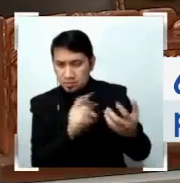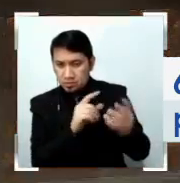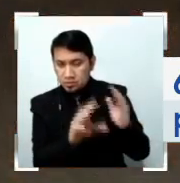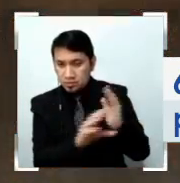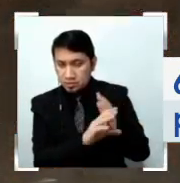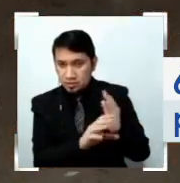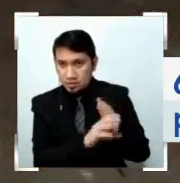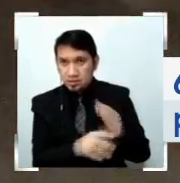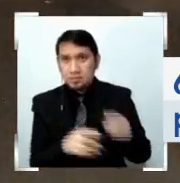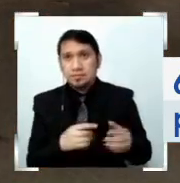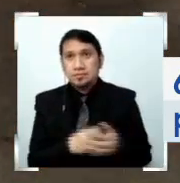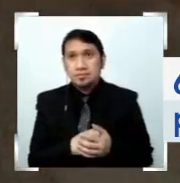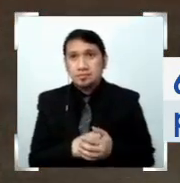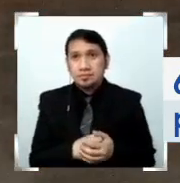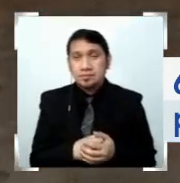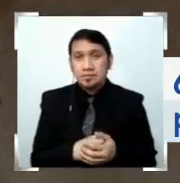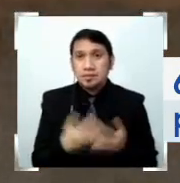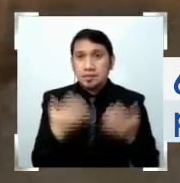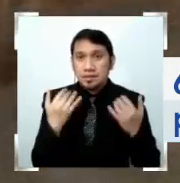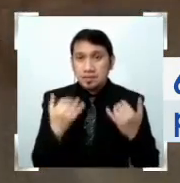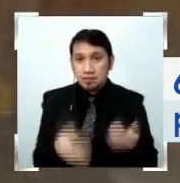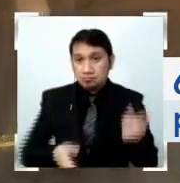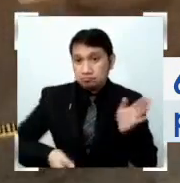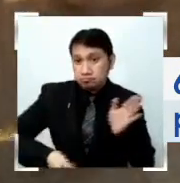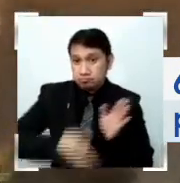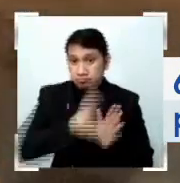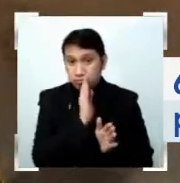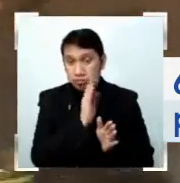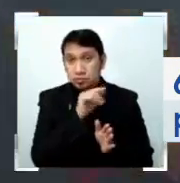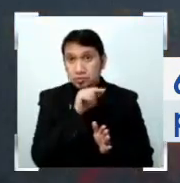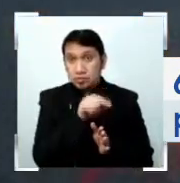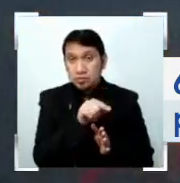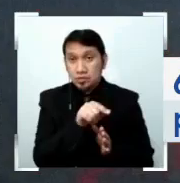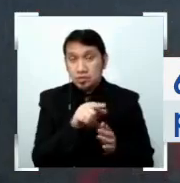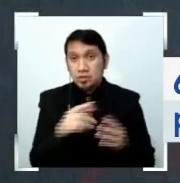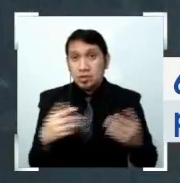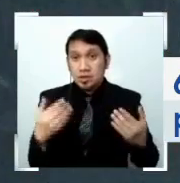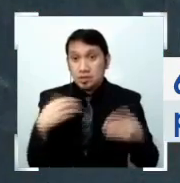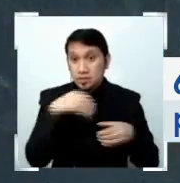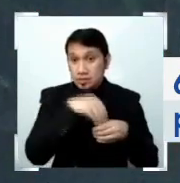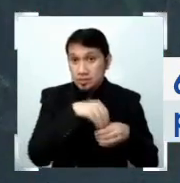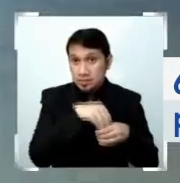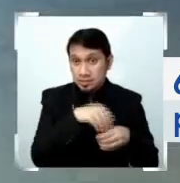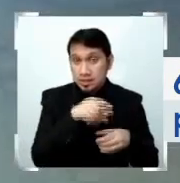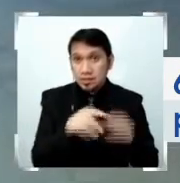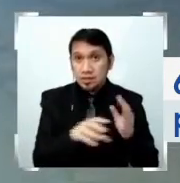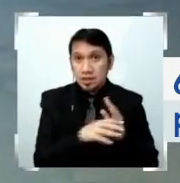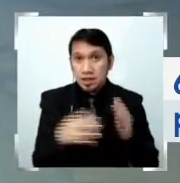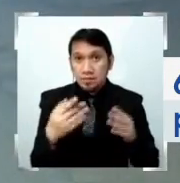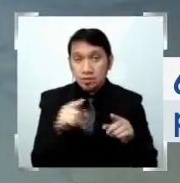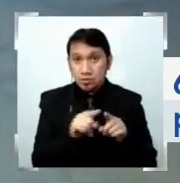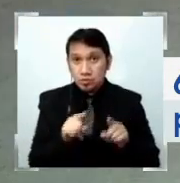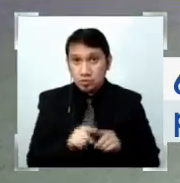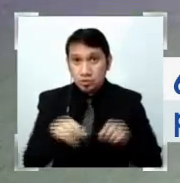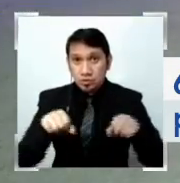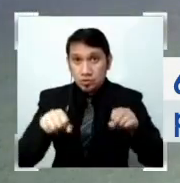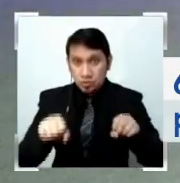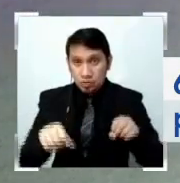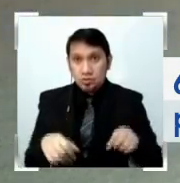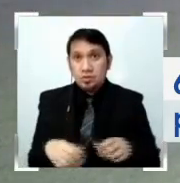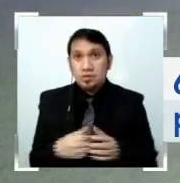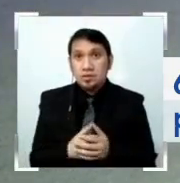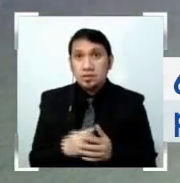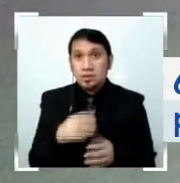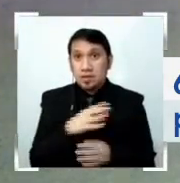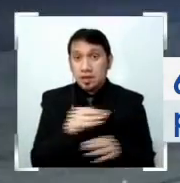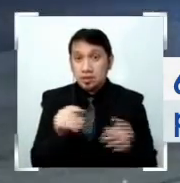tropa natin. Papatakas sa Baras Rizal ang mga suspect, bukod sa mga nasa kotse, may dalawa pang nakamotorsiklo. Nakainkwentro nila ang mga operatiba